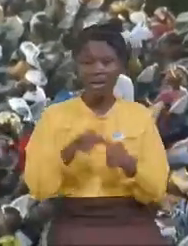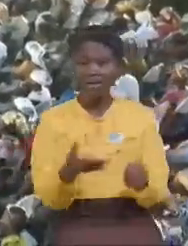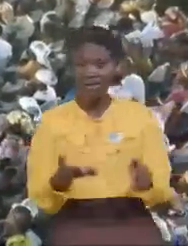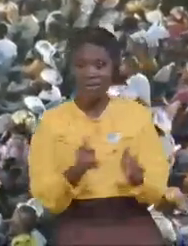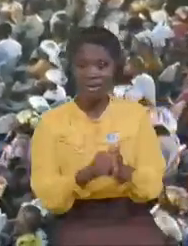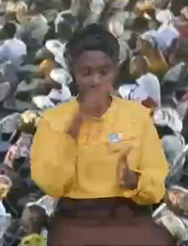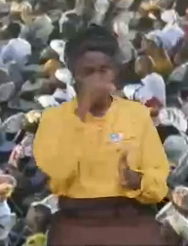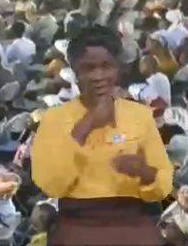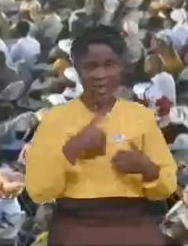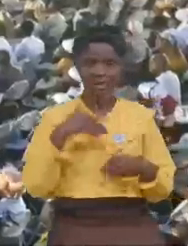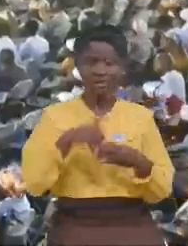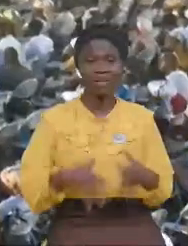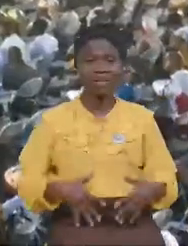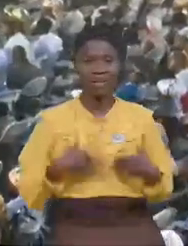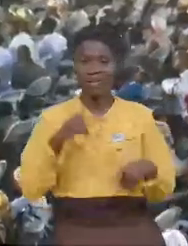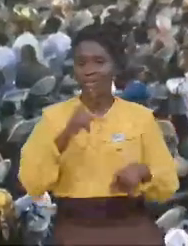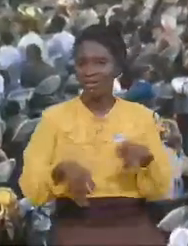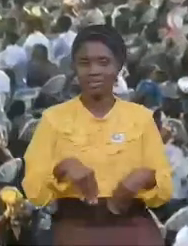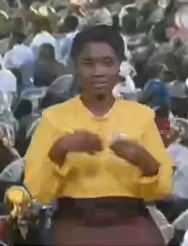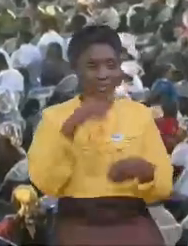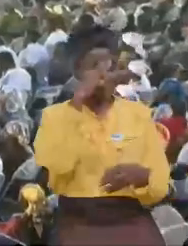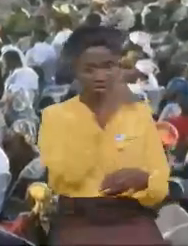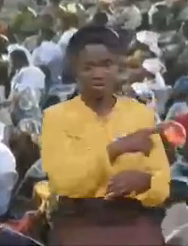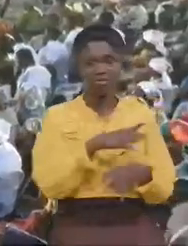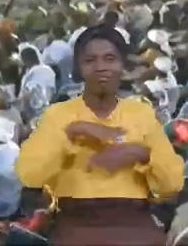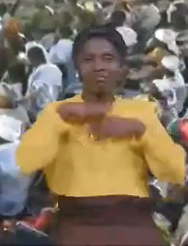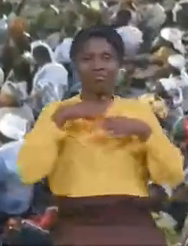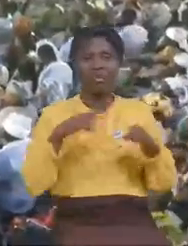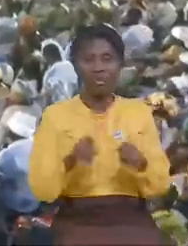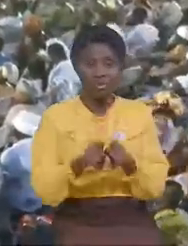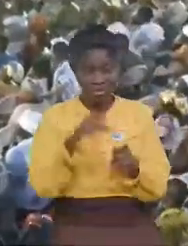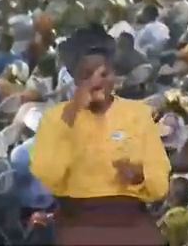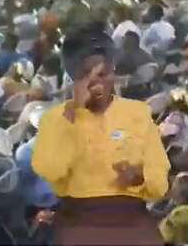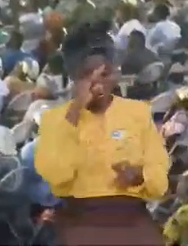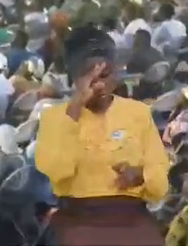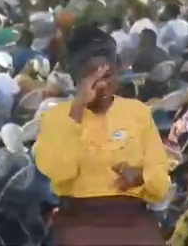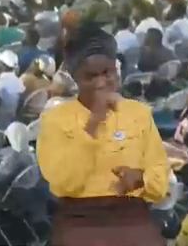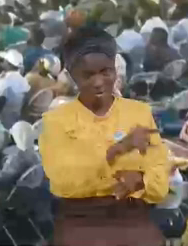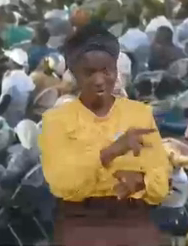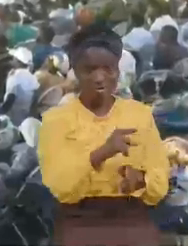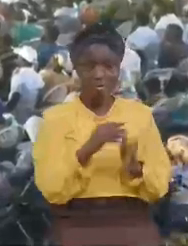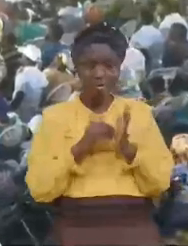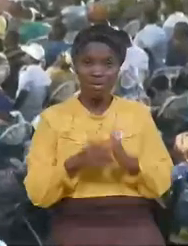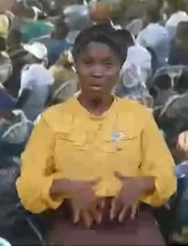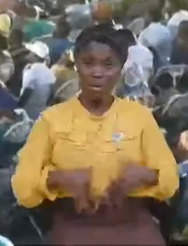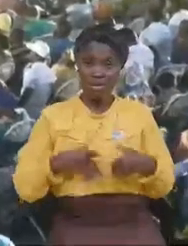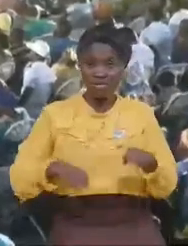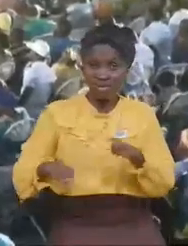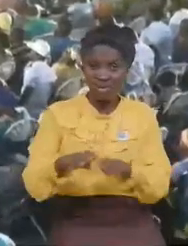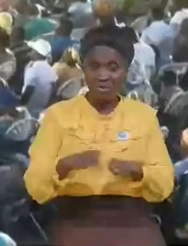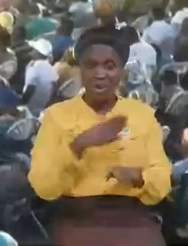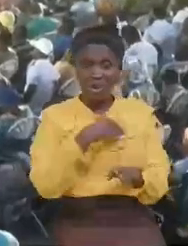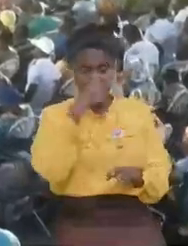la vie, tout cela ne lui a pas donné la satisfaction. Sa vie,